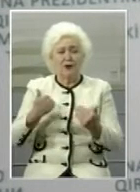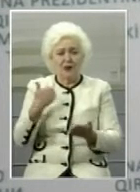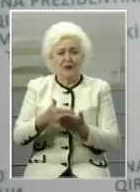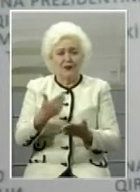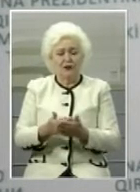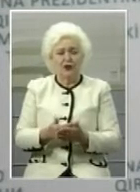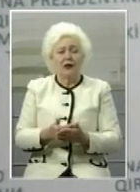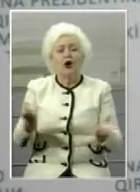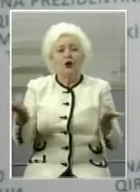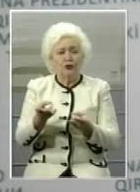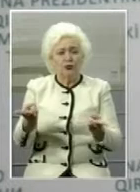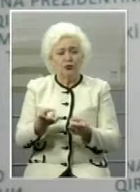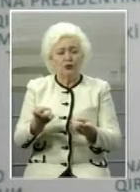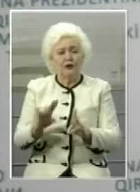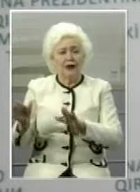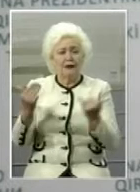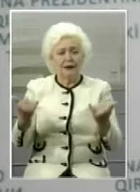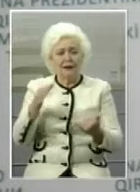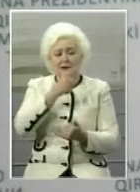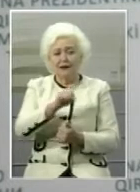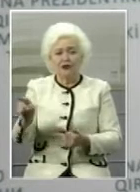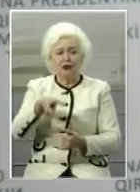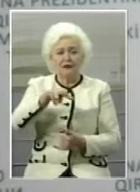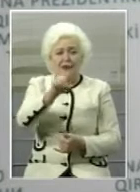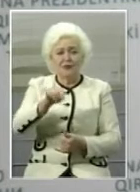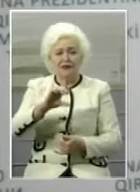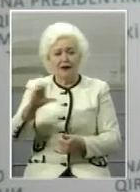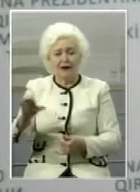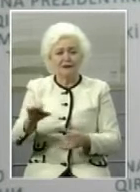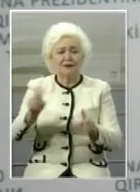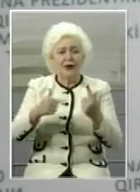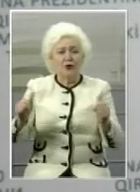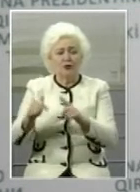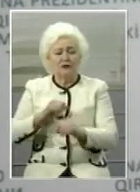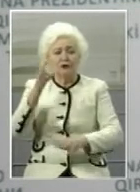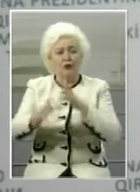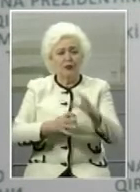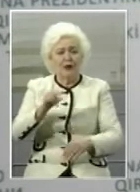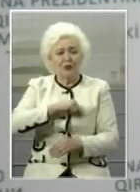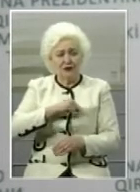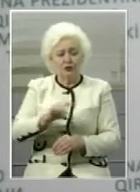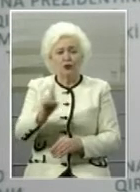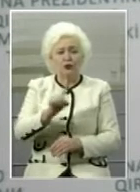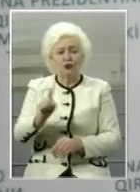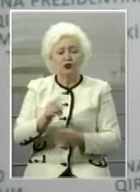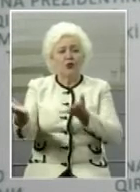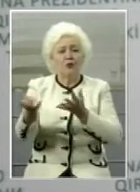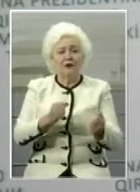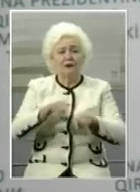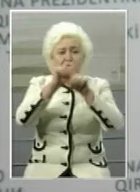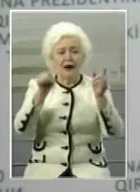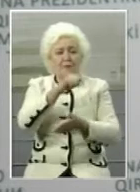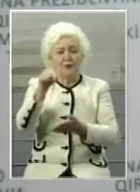вважаємо, що доцільно на даний час МЗС і всі наші установи міжнародні працюють щодо підняття питання